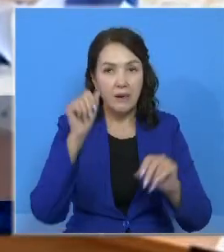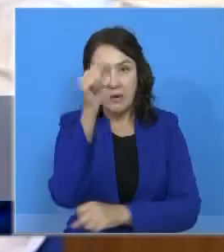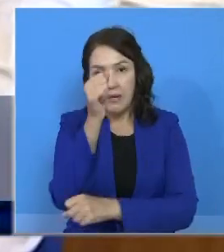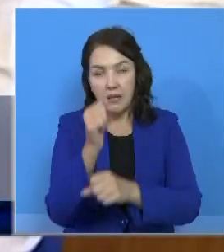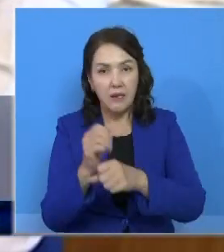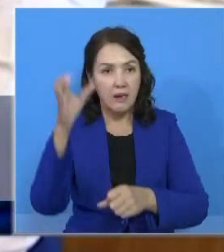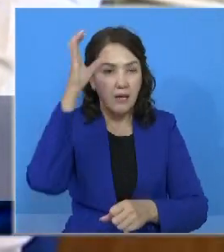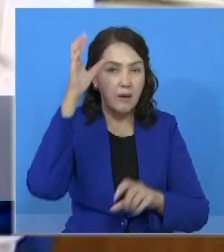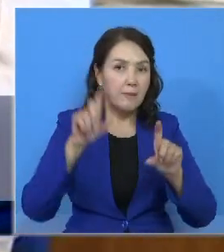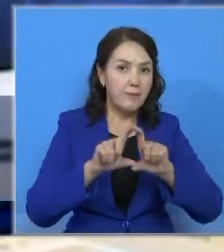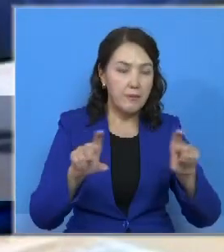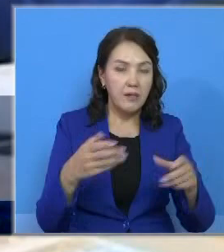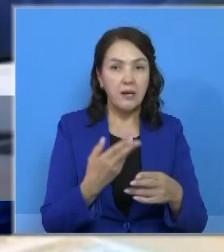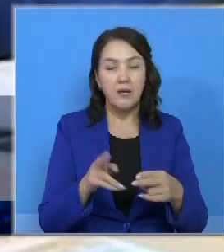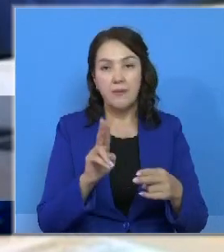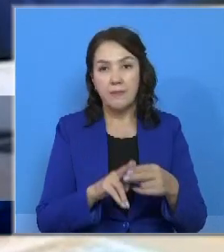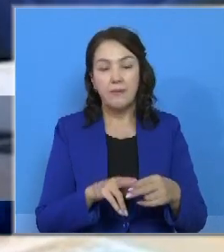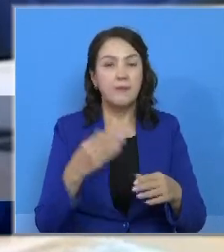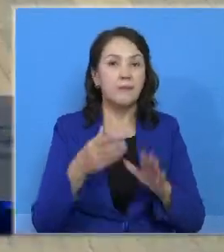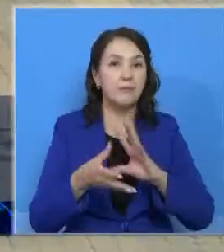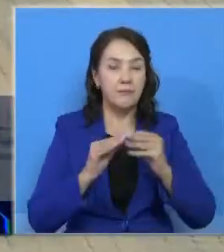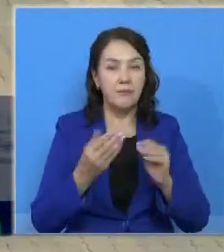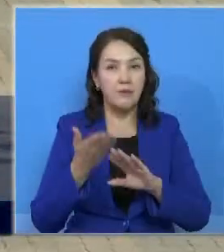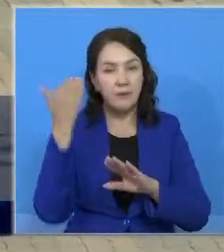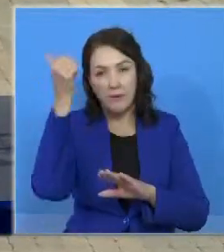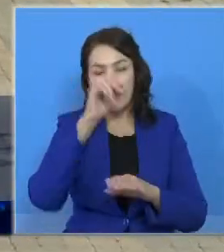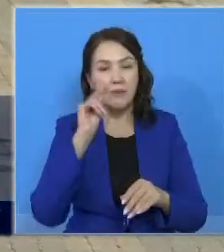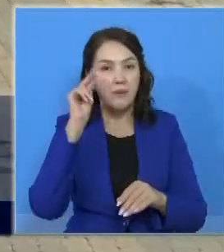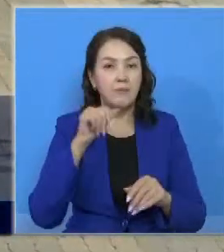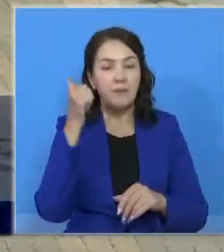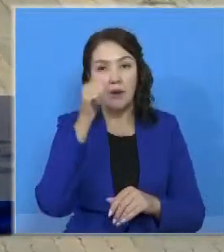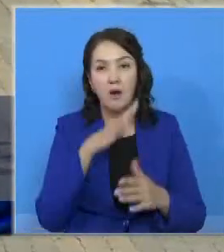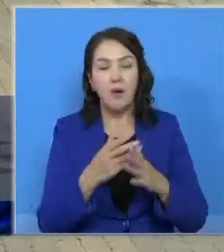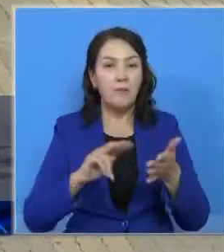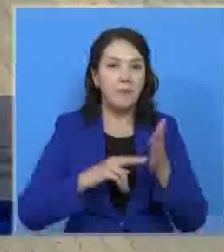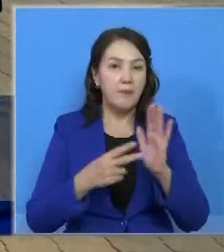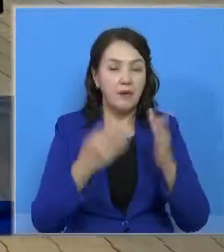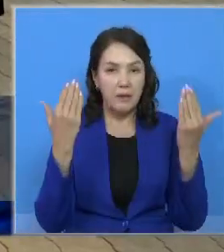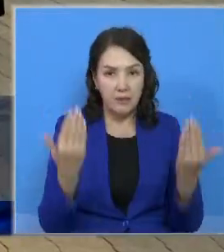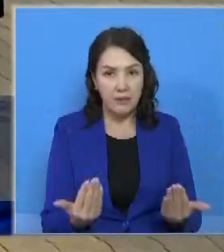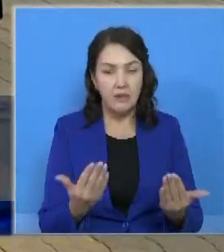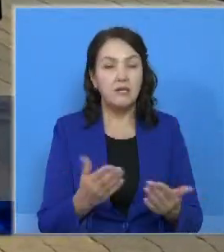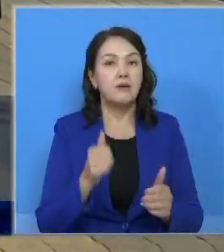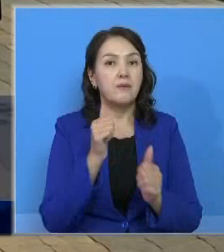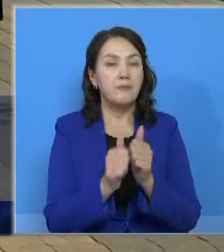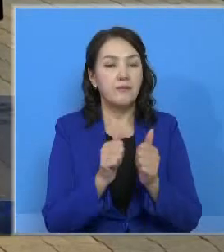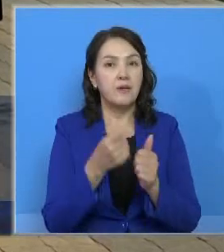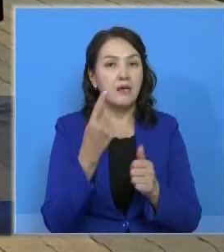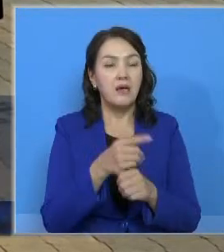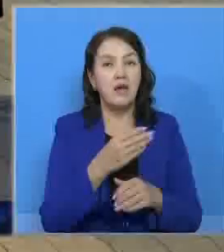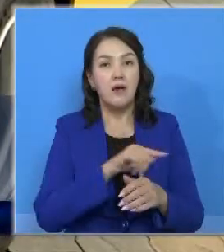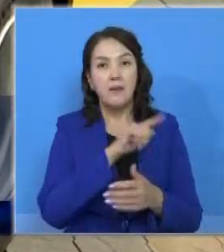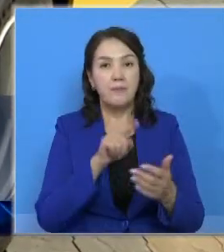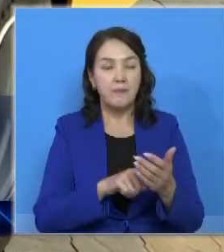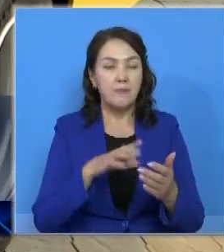в образовательной организации. Это прежде всего подведение итогов прошлого учебного года и обозначение планов на предстоящий. В частности, одним из актуальных